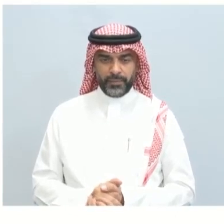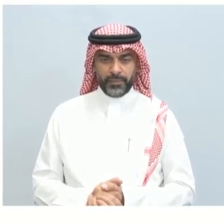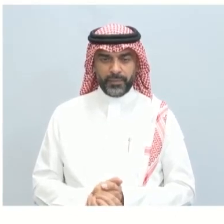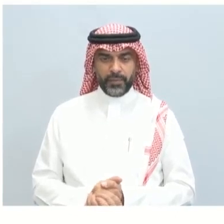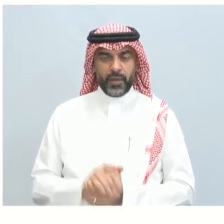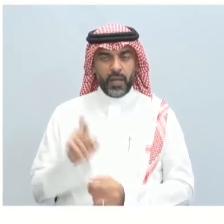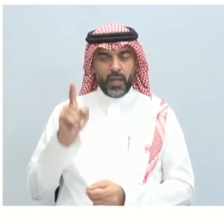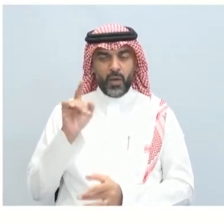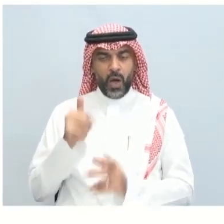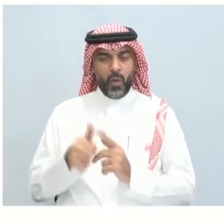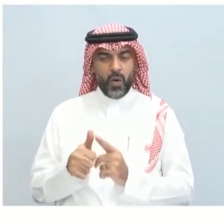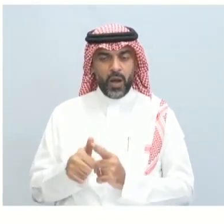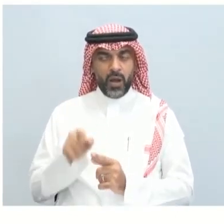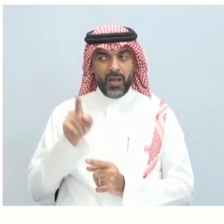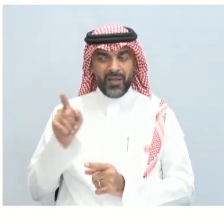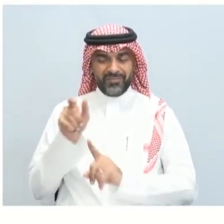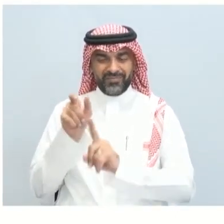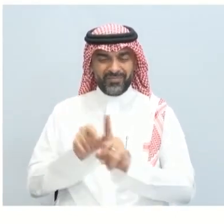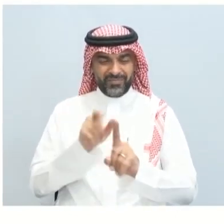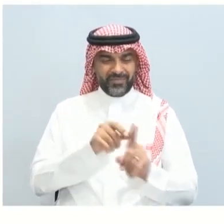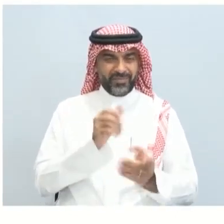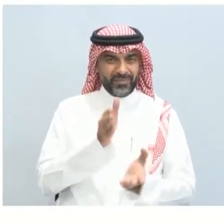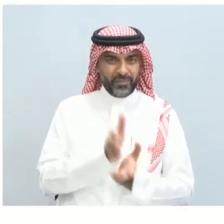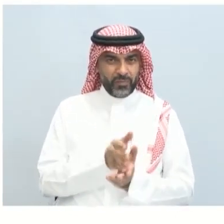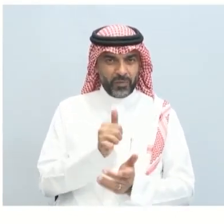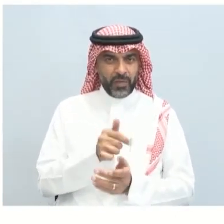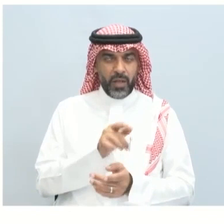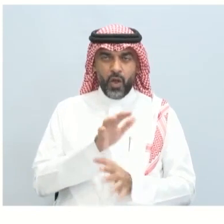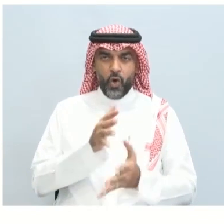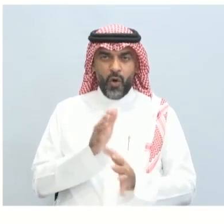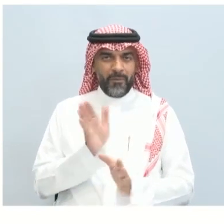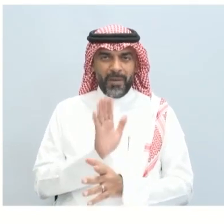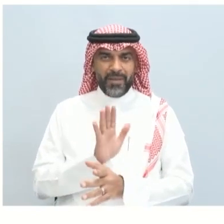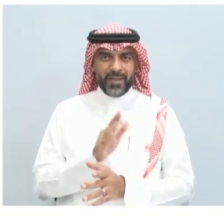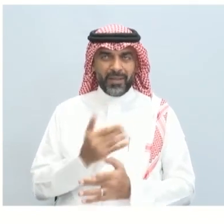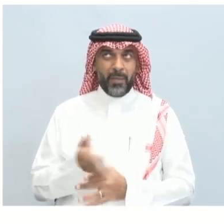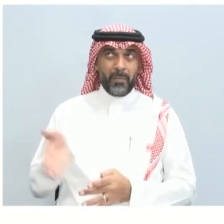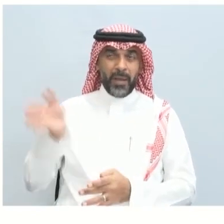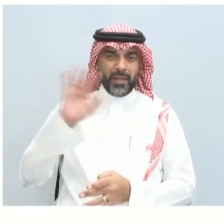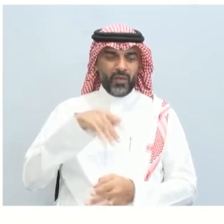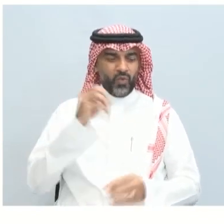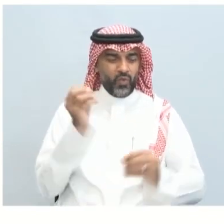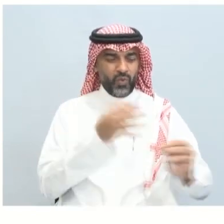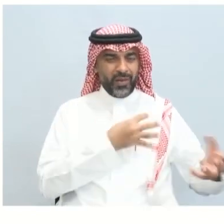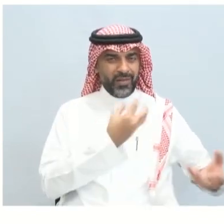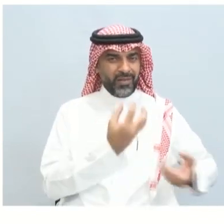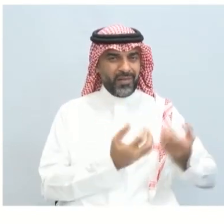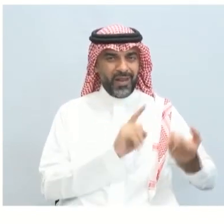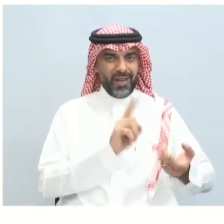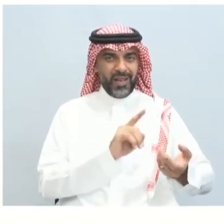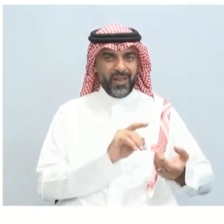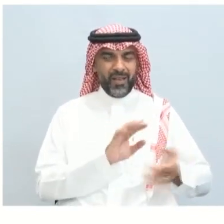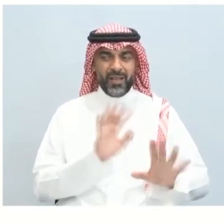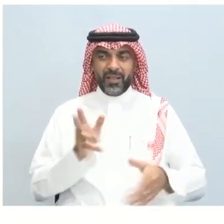عليهم في الاخره من ماذا من عقاب الله عز وجل ولا هم يحزنون على